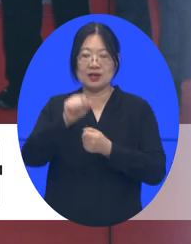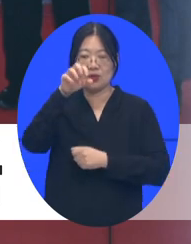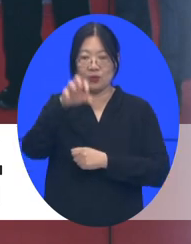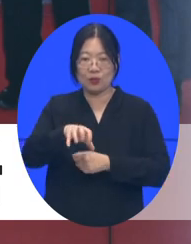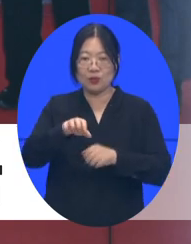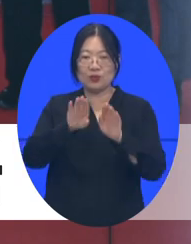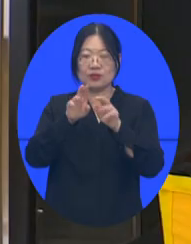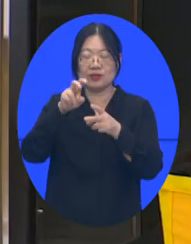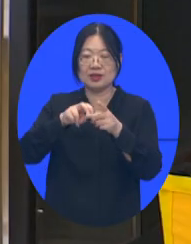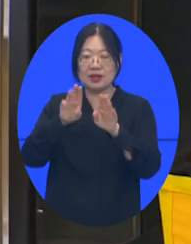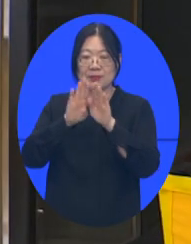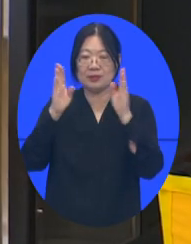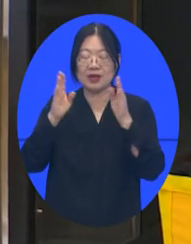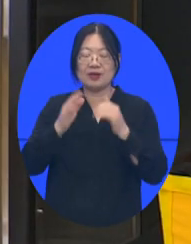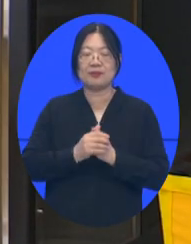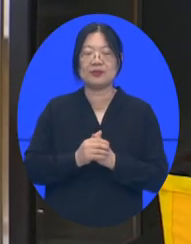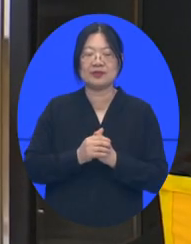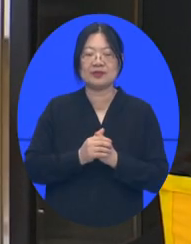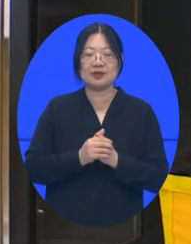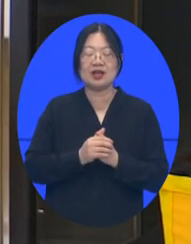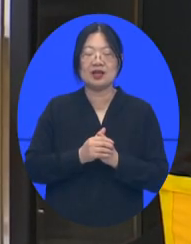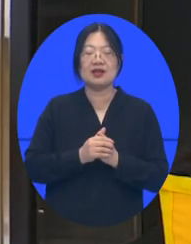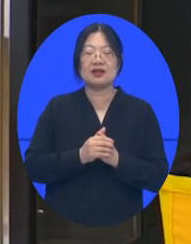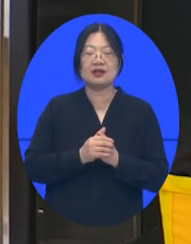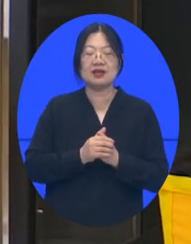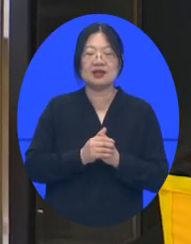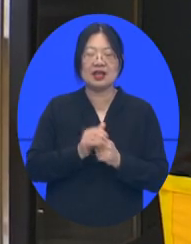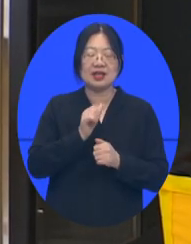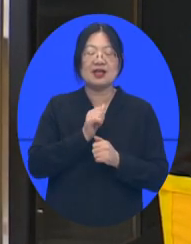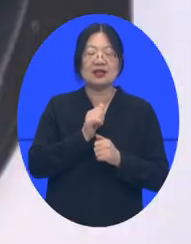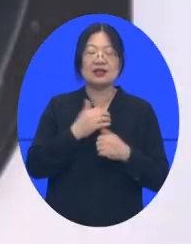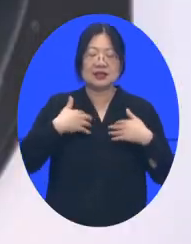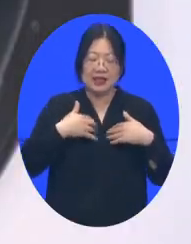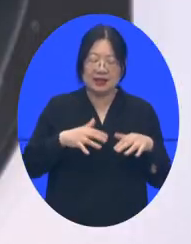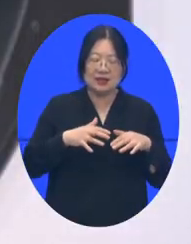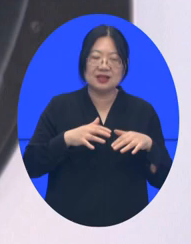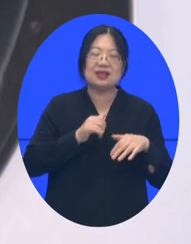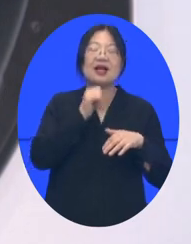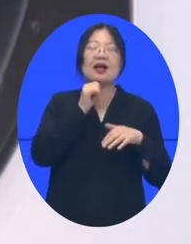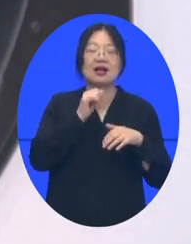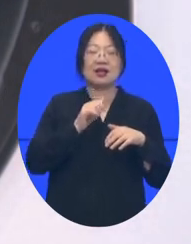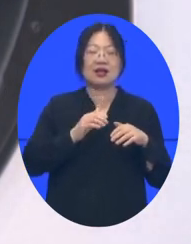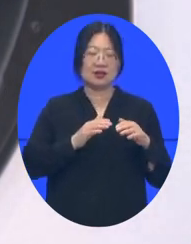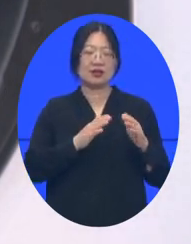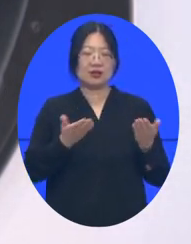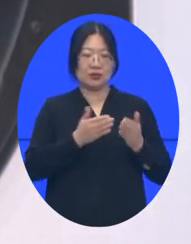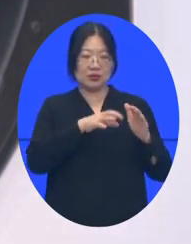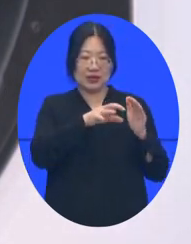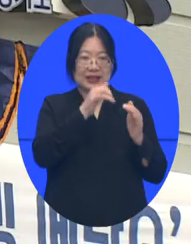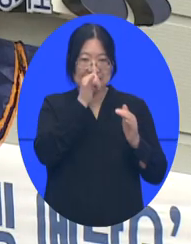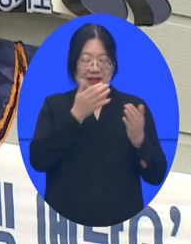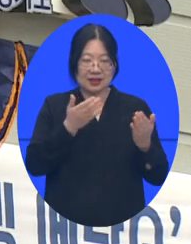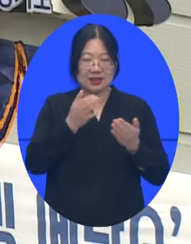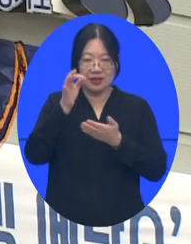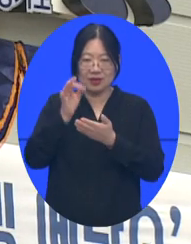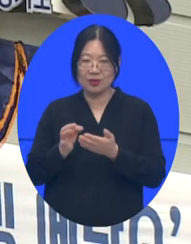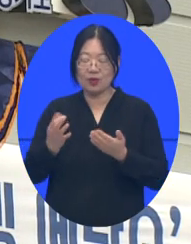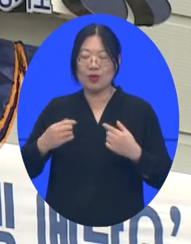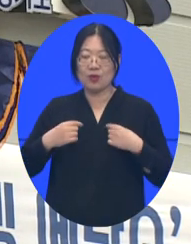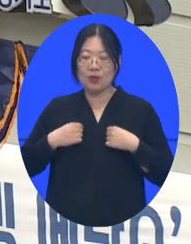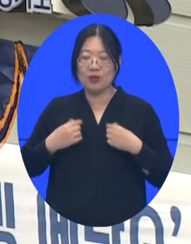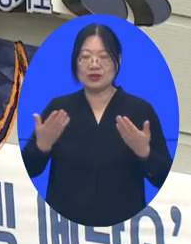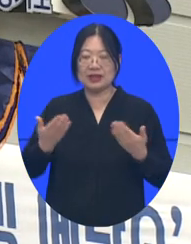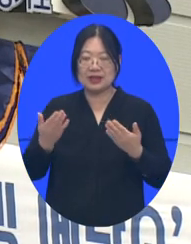기자입니다. 영세 중소사업장에서 일하는 노동자에게 저렴한 비용으로 세탁 서비스를 제공하는 노동자